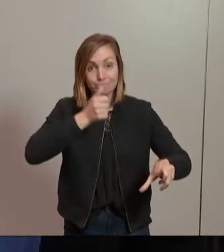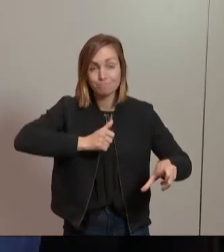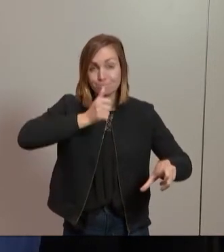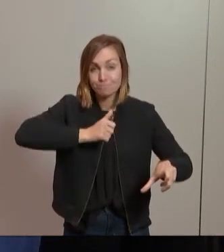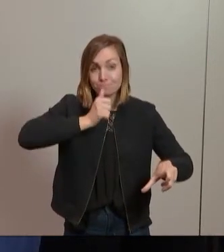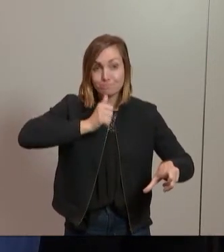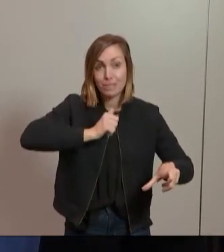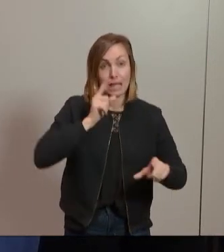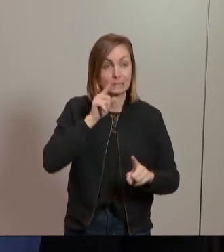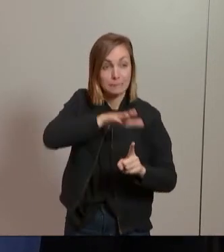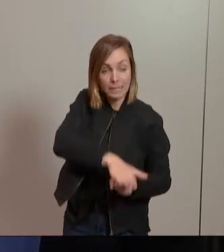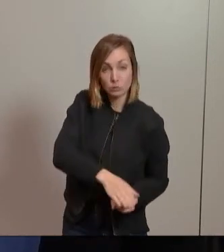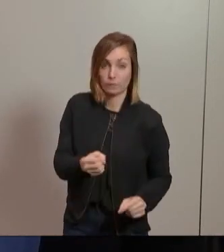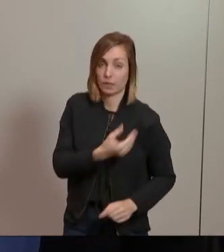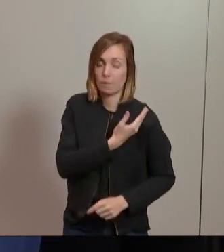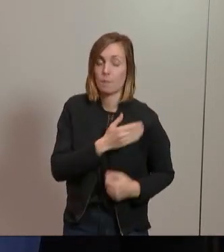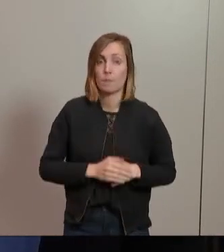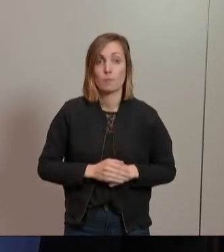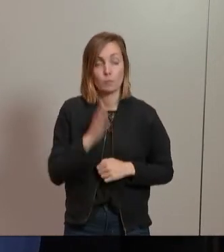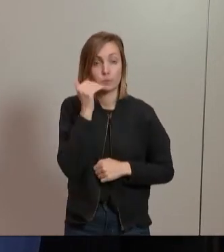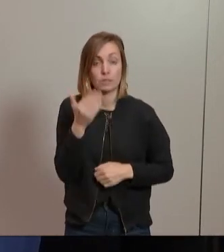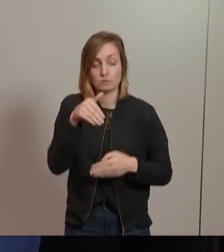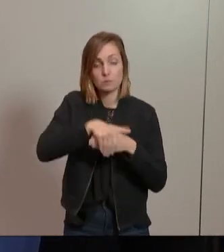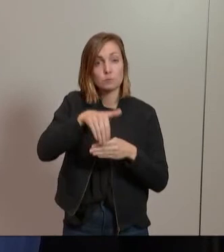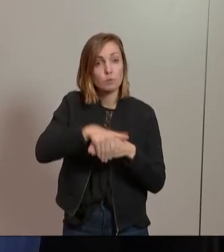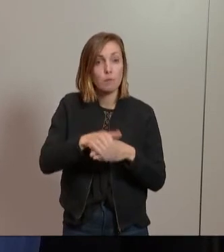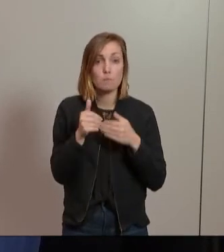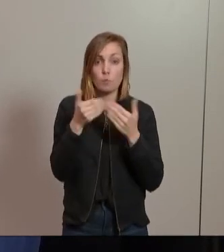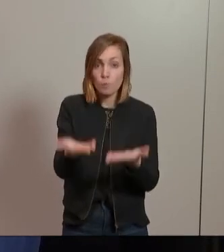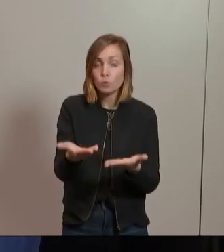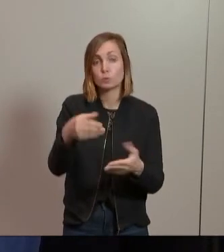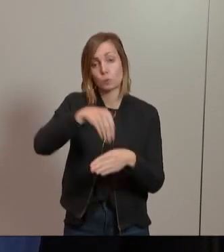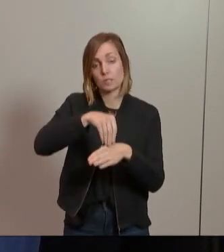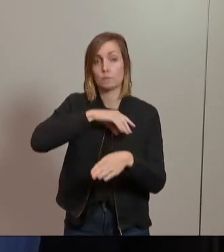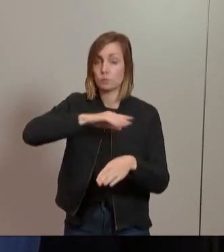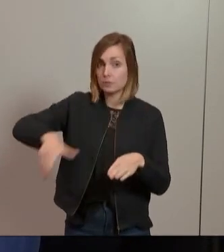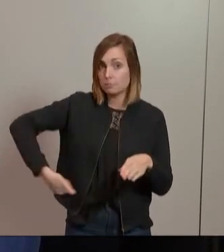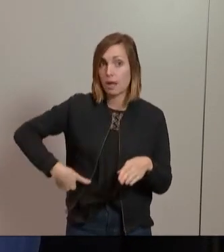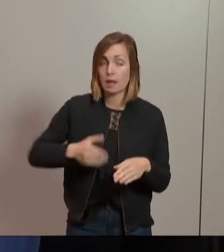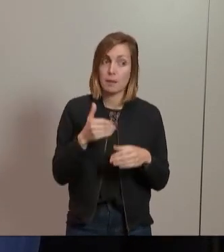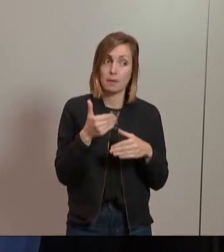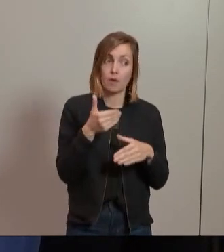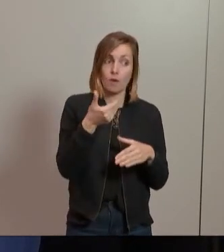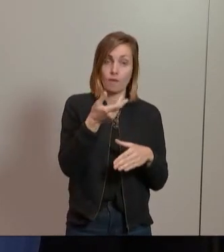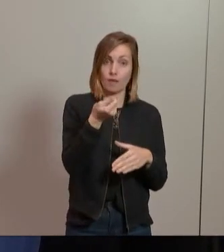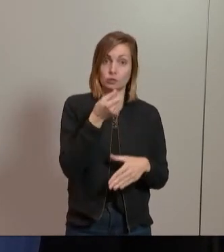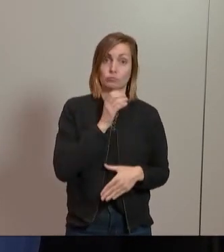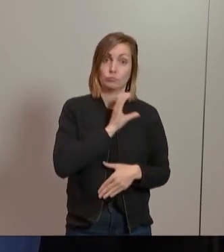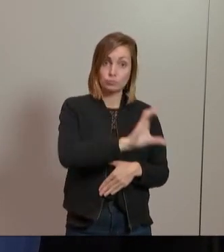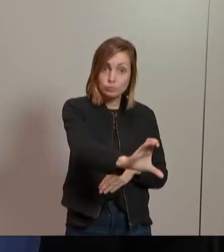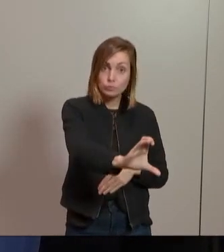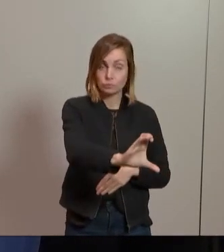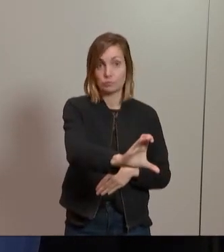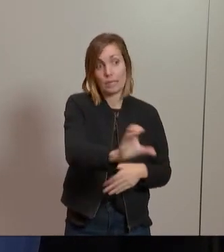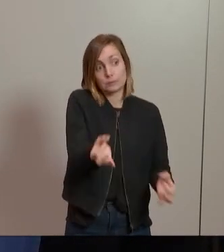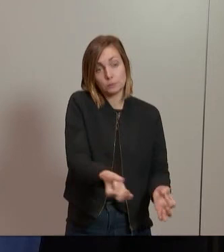mêmes discriminations. C'est pourquoi ce soir, il est proposé au Conseil municipal de participer à ce fonds de soutien en versant une